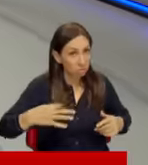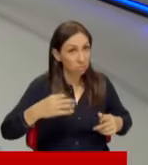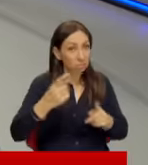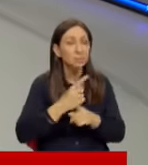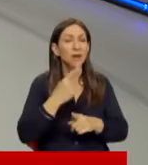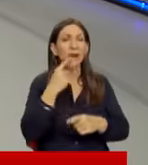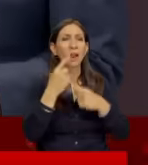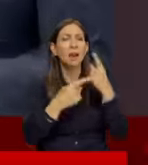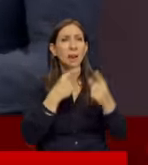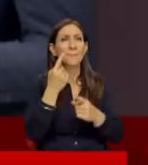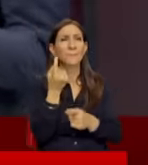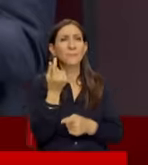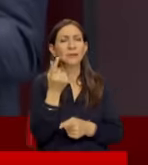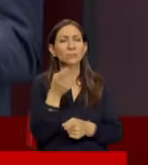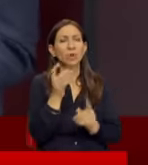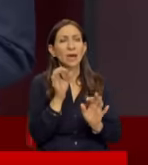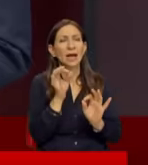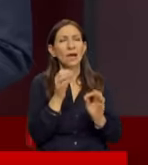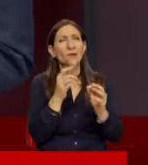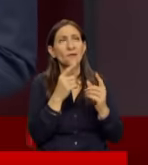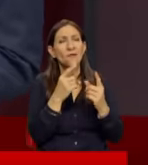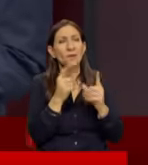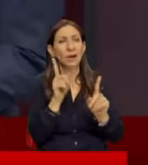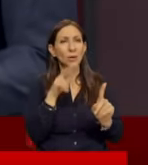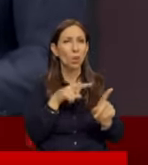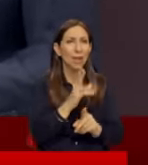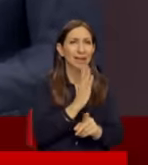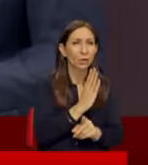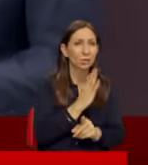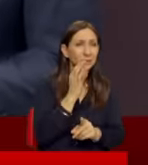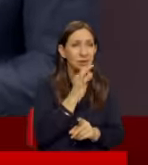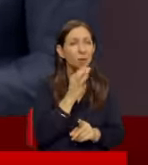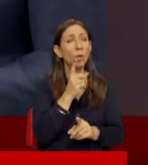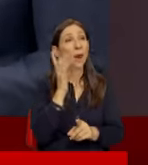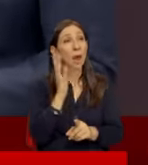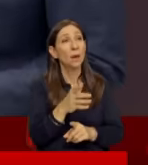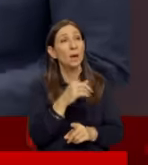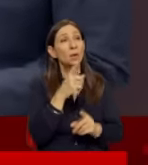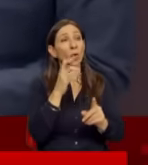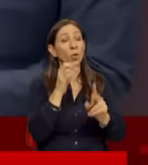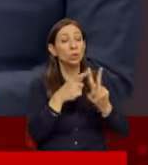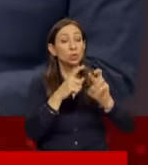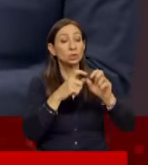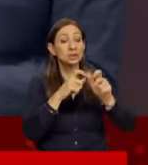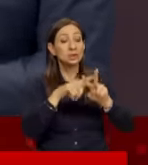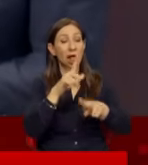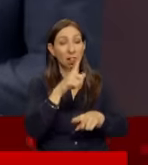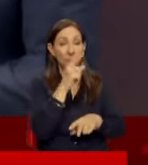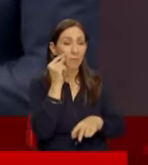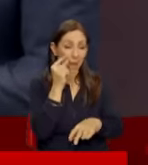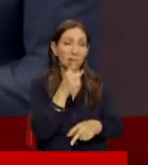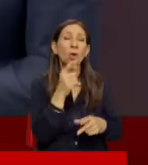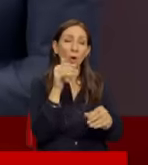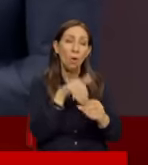diye. Biraz böyle farklı bir tavır sergiledi. Ona rağmen Onursal Adıgüzel